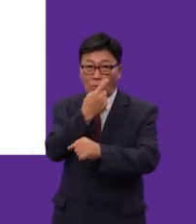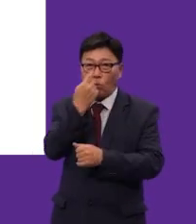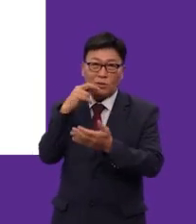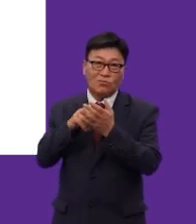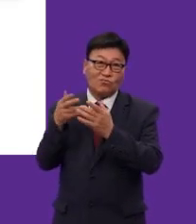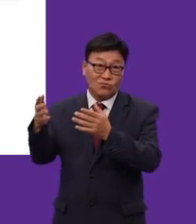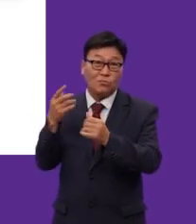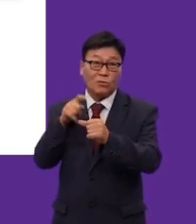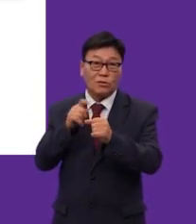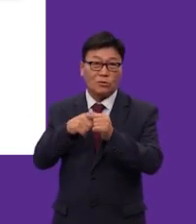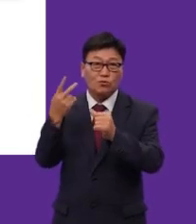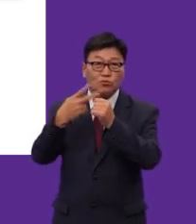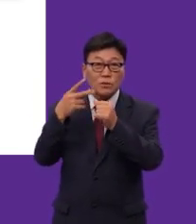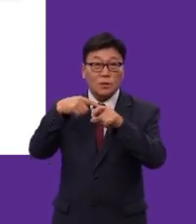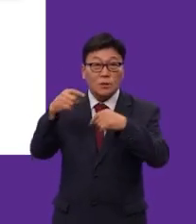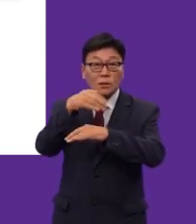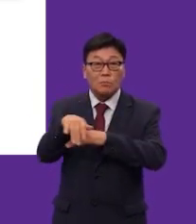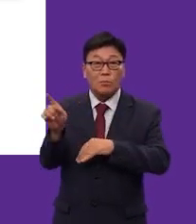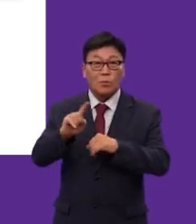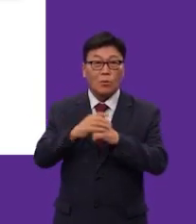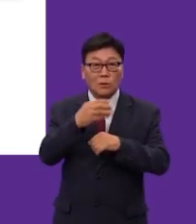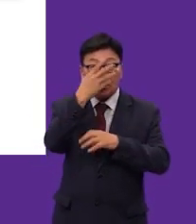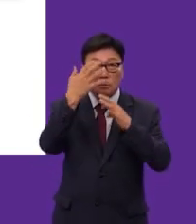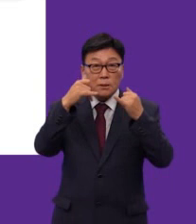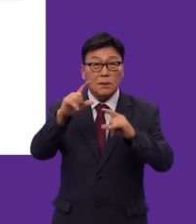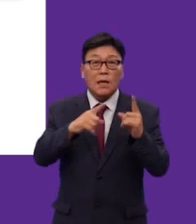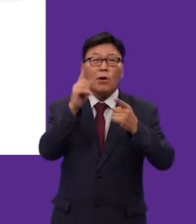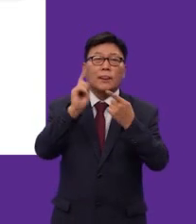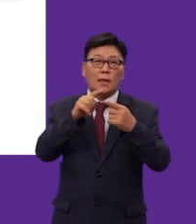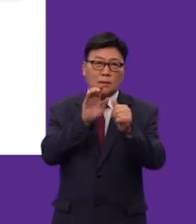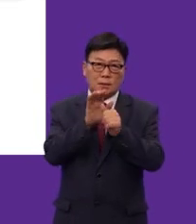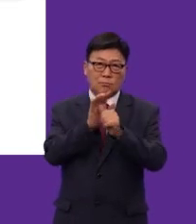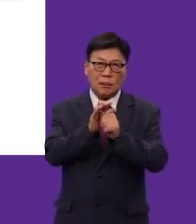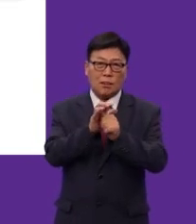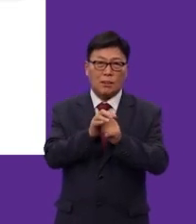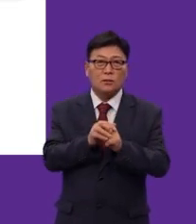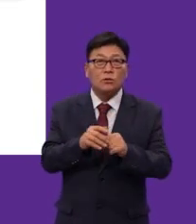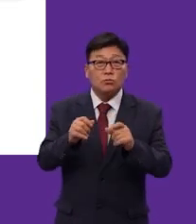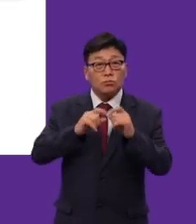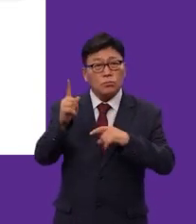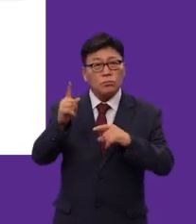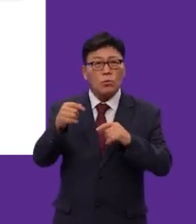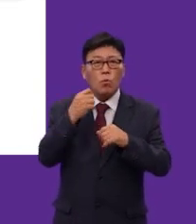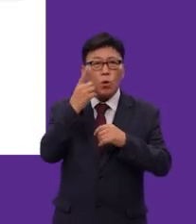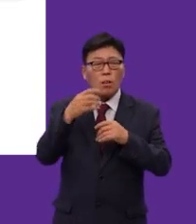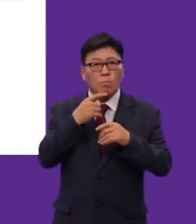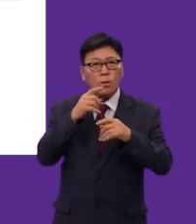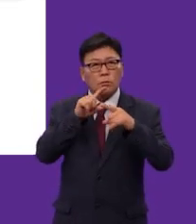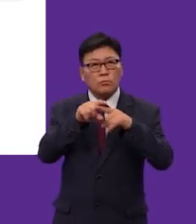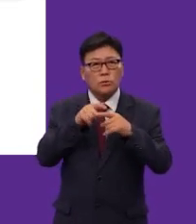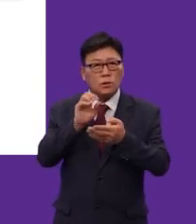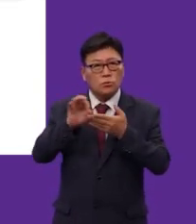것에 있습니다. 두 번째 정책입니다. 청년의 생활에 대한 지원이 주로 월